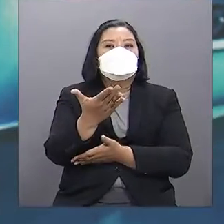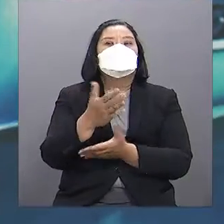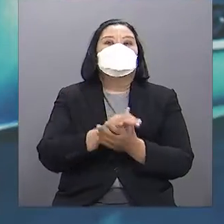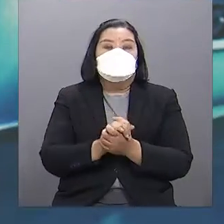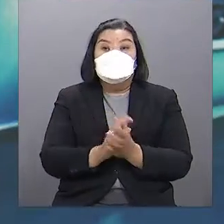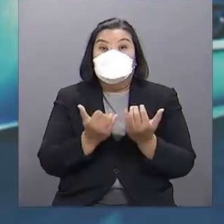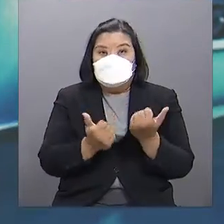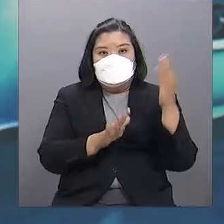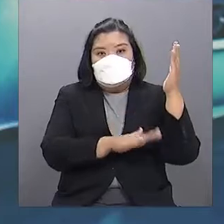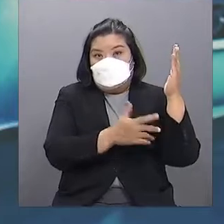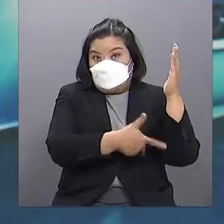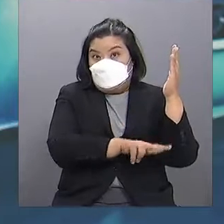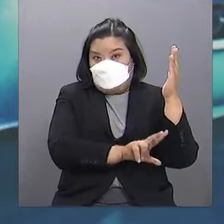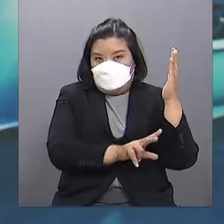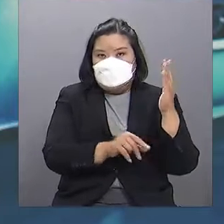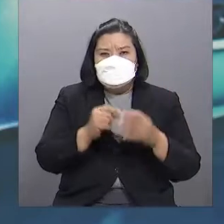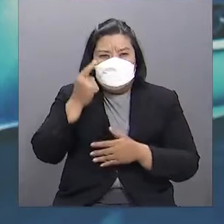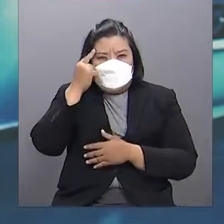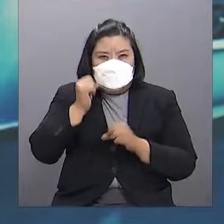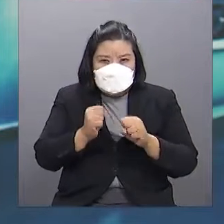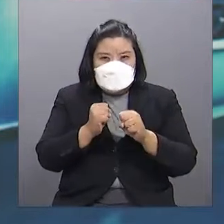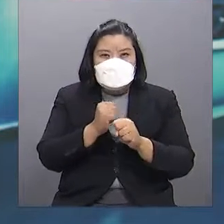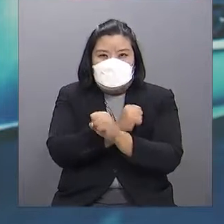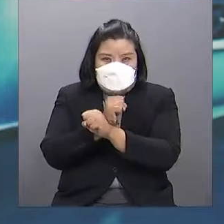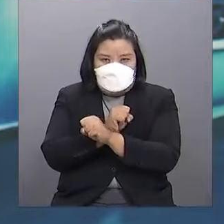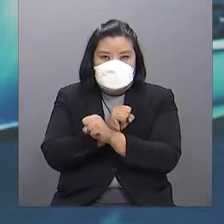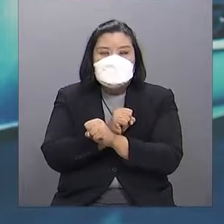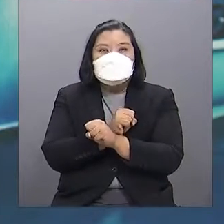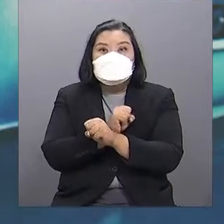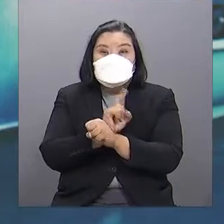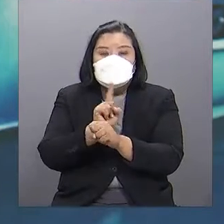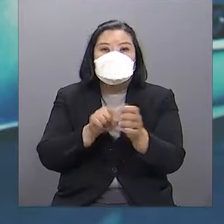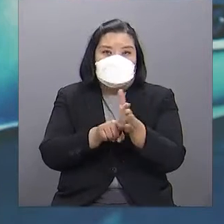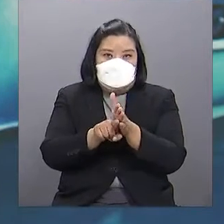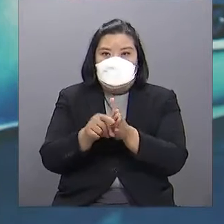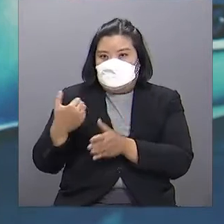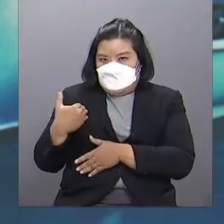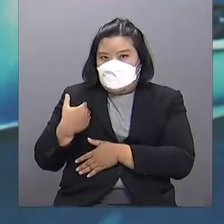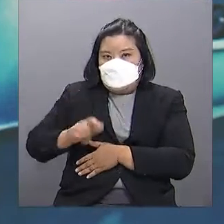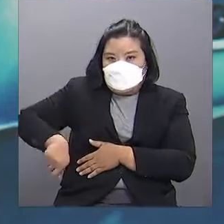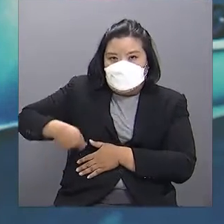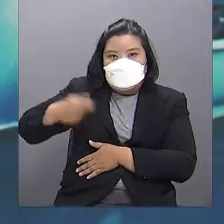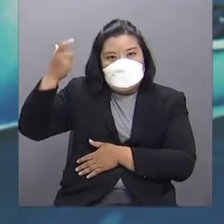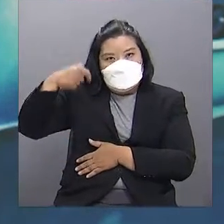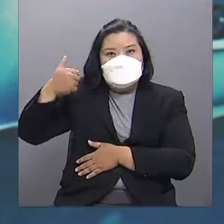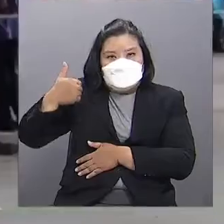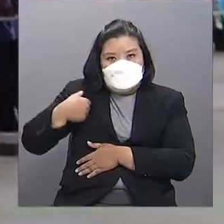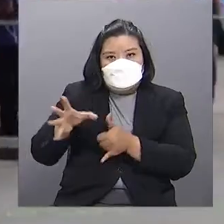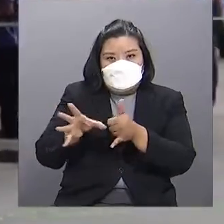ก็ต้องเร่งหามาตรการควบคุมโรคค่ะเพราะไปพบกลุ่มแรงงานข้ามชาติติดเชื้อกันหลายคลัสเตอร์และกระจายในหลายพื้น